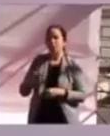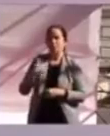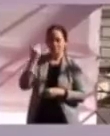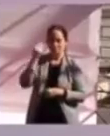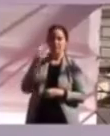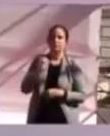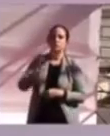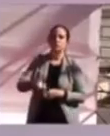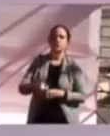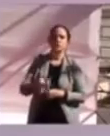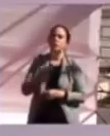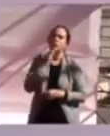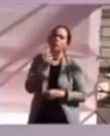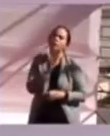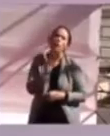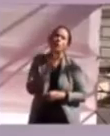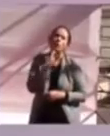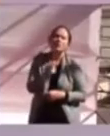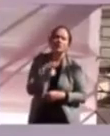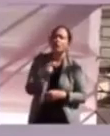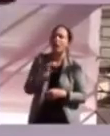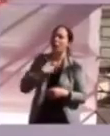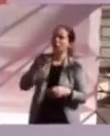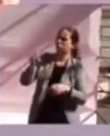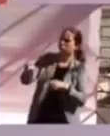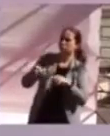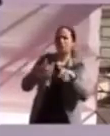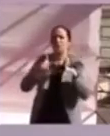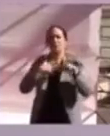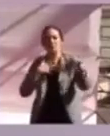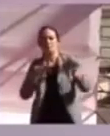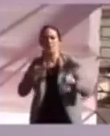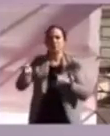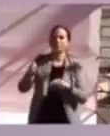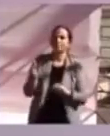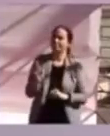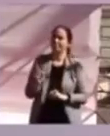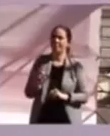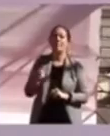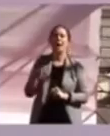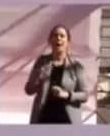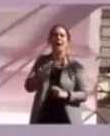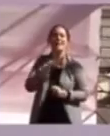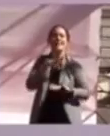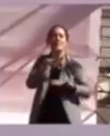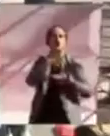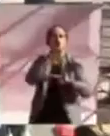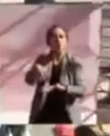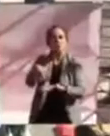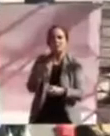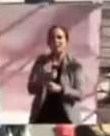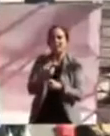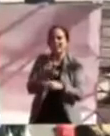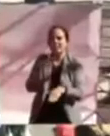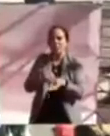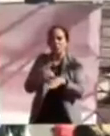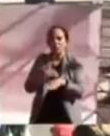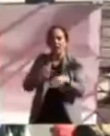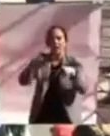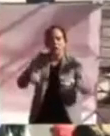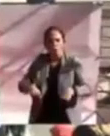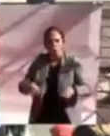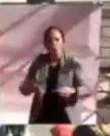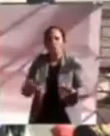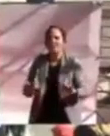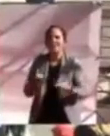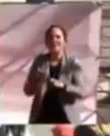capro espiatorio vorrei essere chiaro ma perché le risorse che noi dobbiamo oggi investire discutere non solo devono essere investite